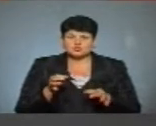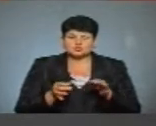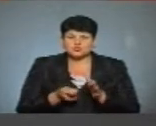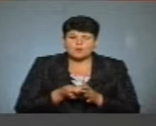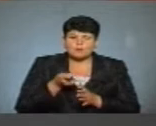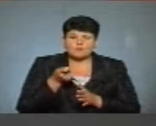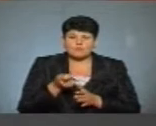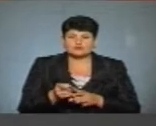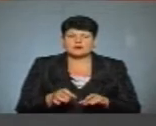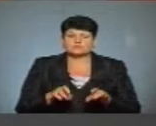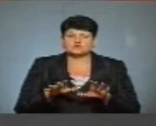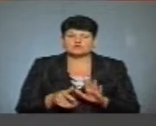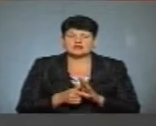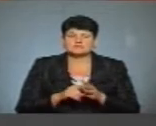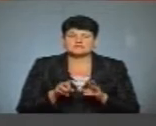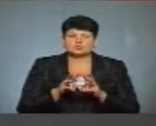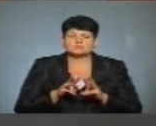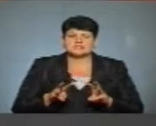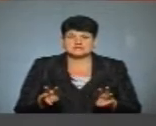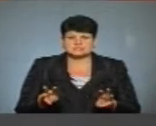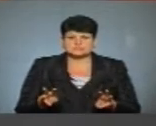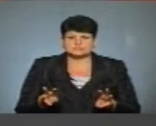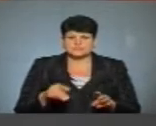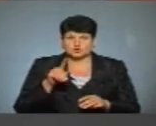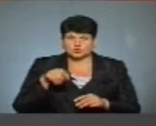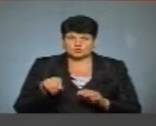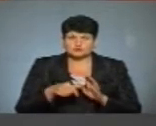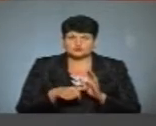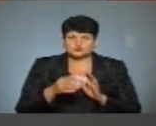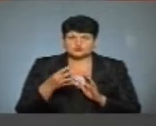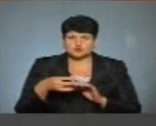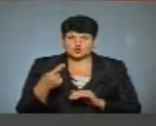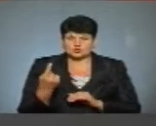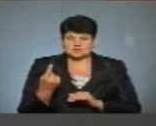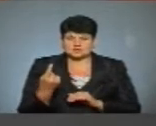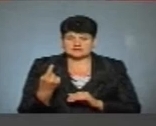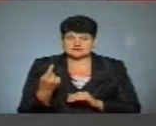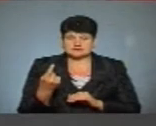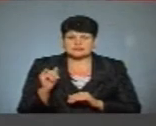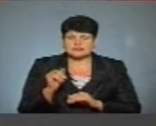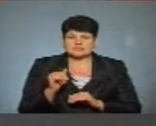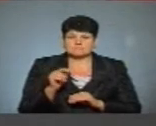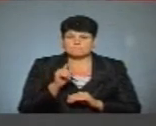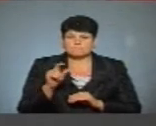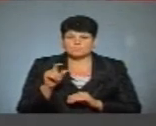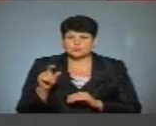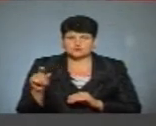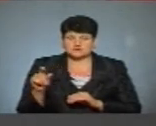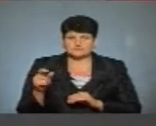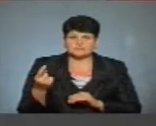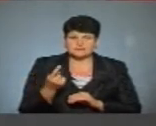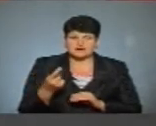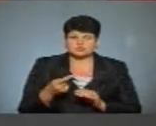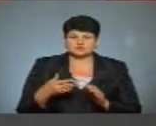на постанову Кабінету міністрів номер 641 і пункти від